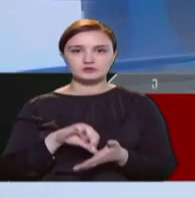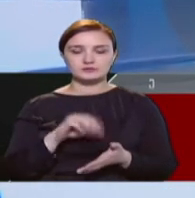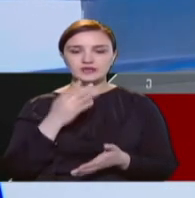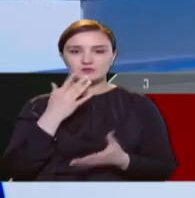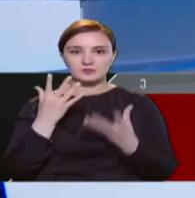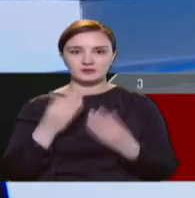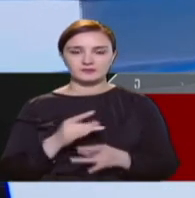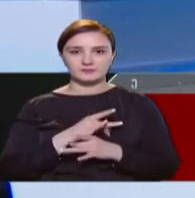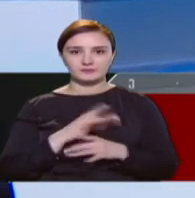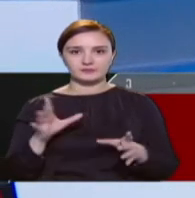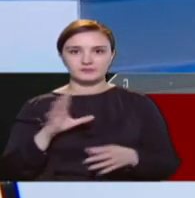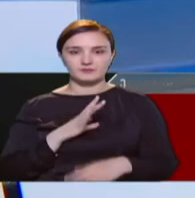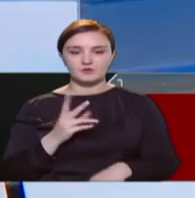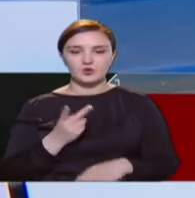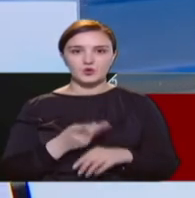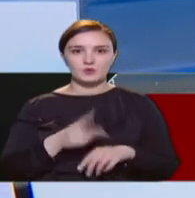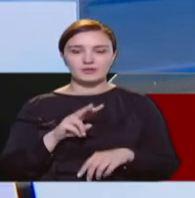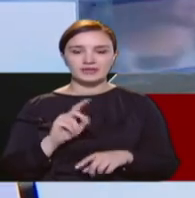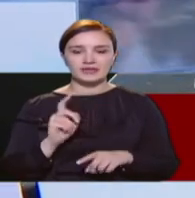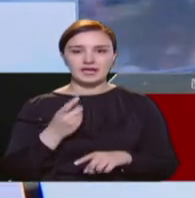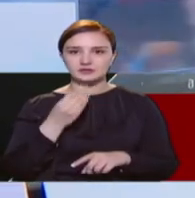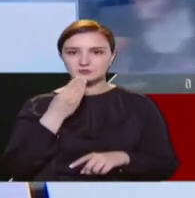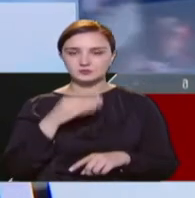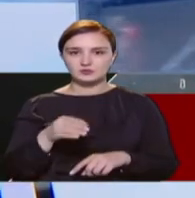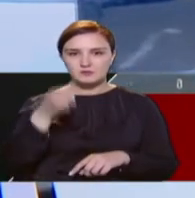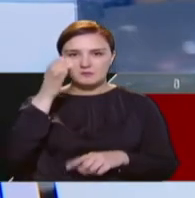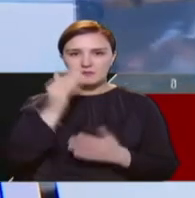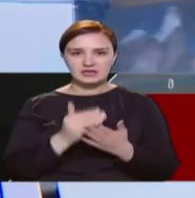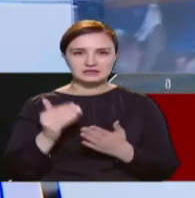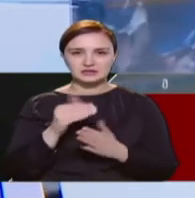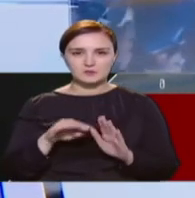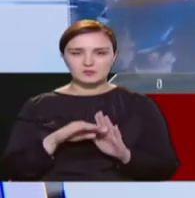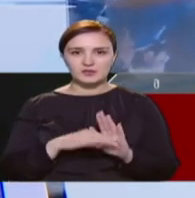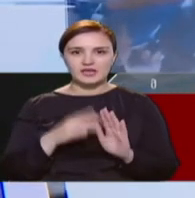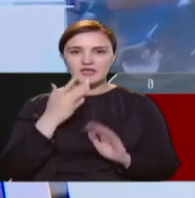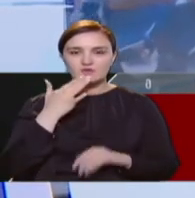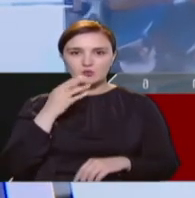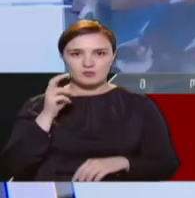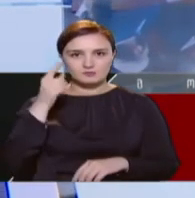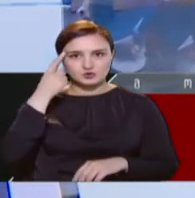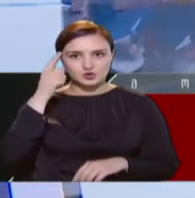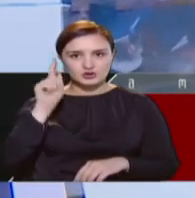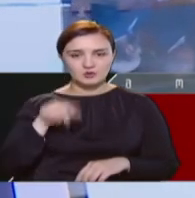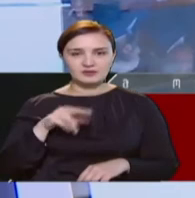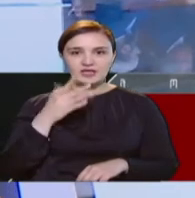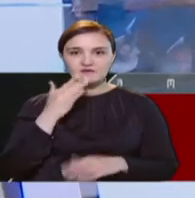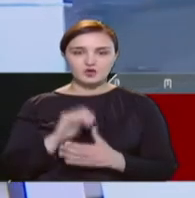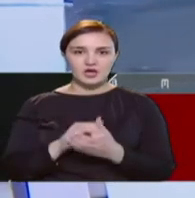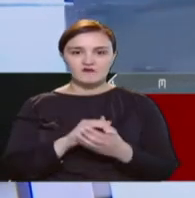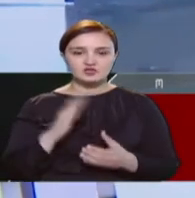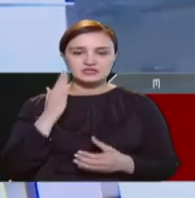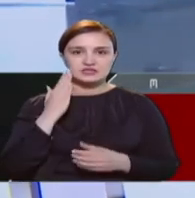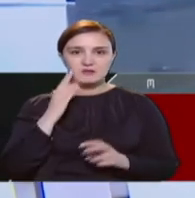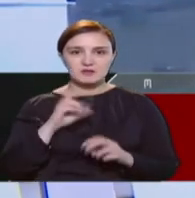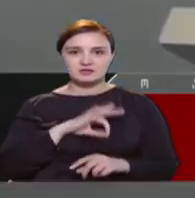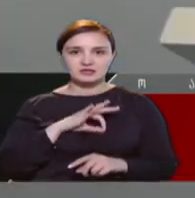ევროპის დღე აღინიშნა. ორმაგი, ხარისხის სამაგისტრო პროგრამა ევროპისმცოდნეობასა და ევროკავშირის სამართალში, რომელიც